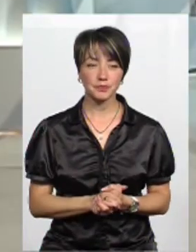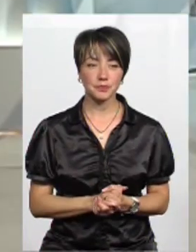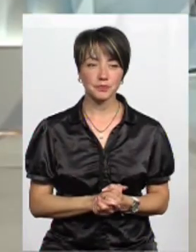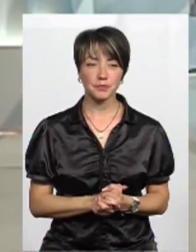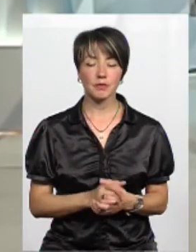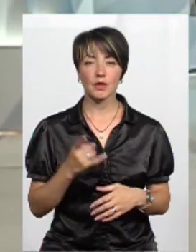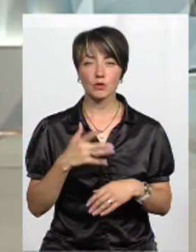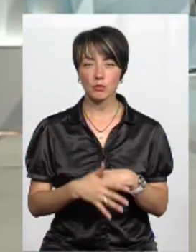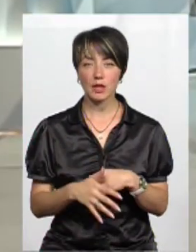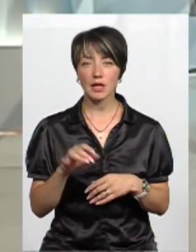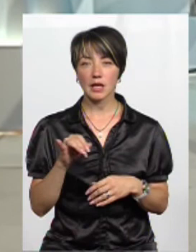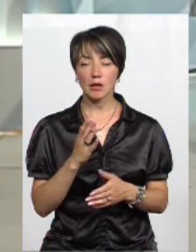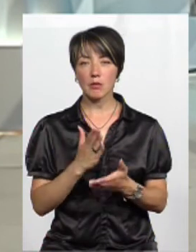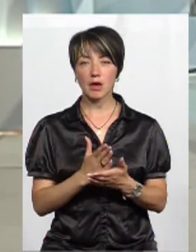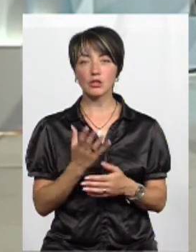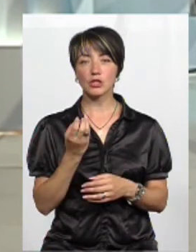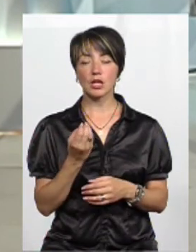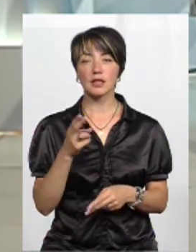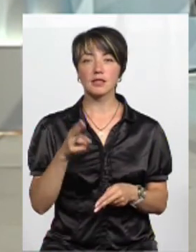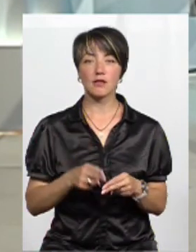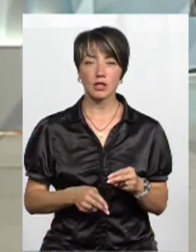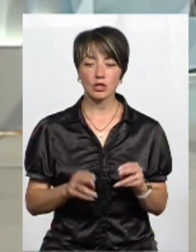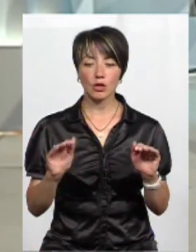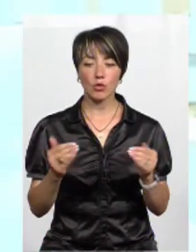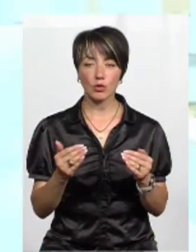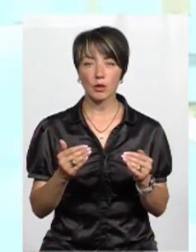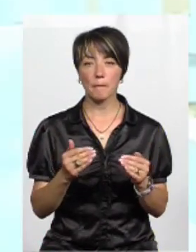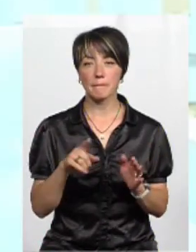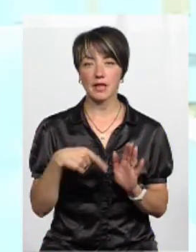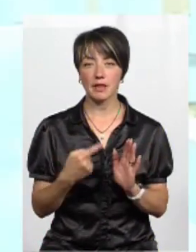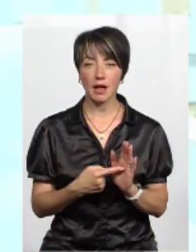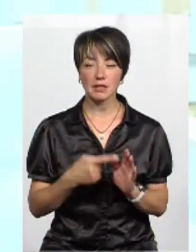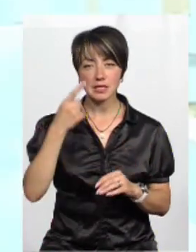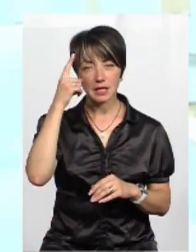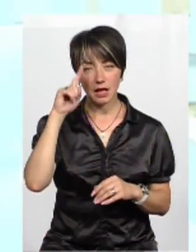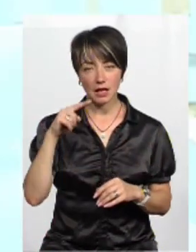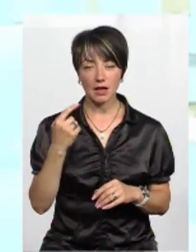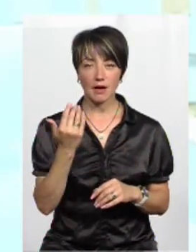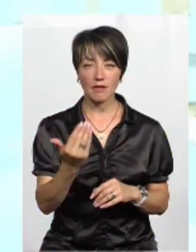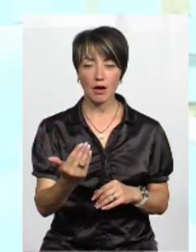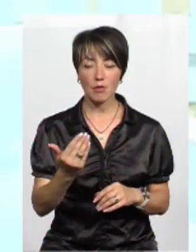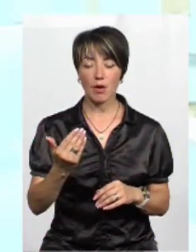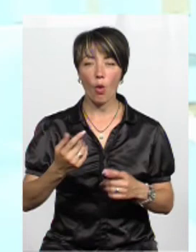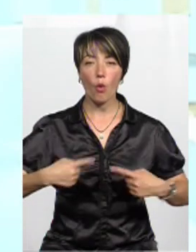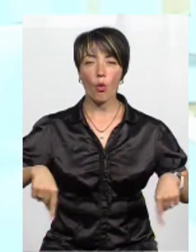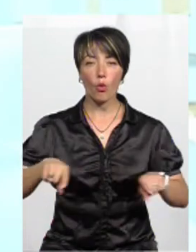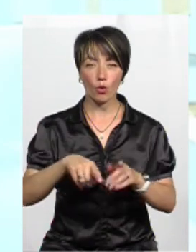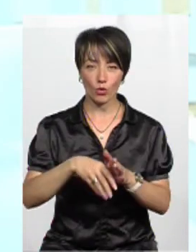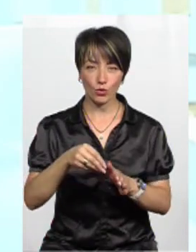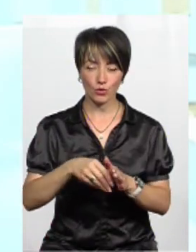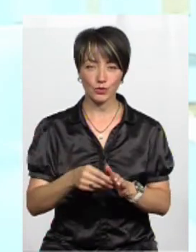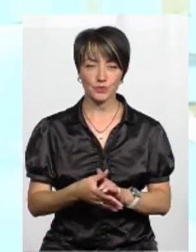країни. Зрозуміла вас. І маємо ще на завершення низку бліц-питань стосовно вашої обізнаності